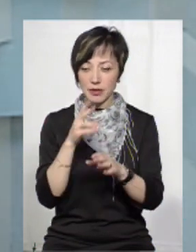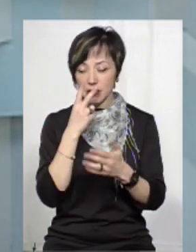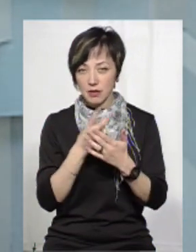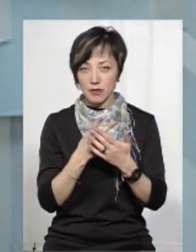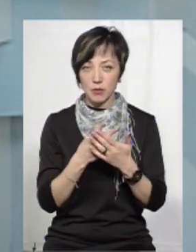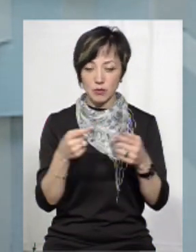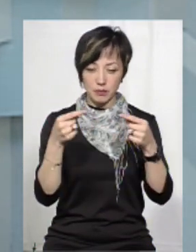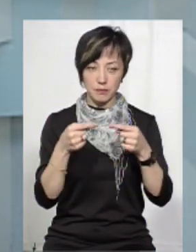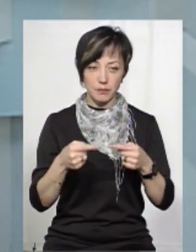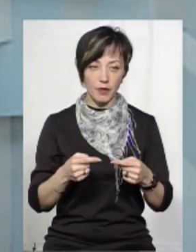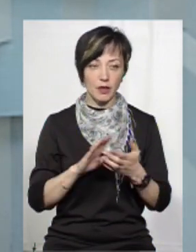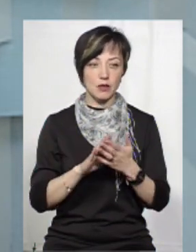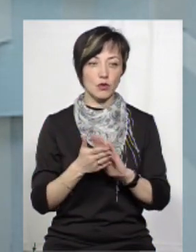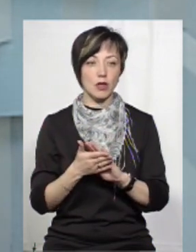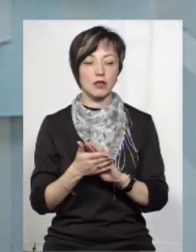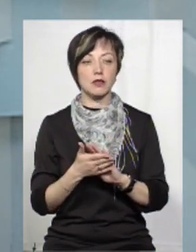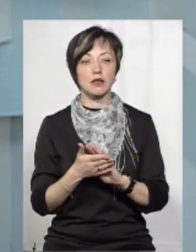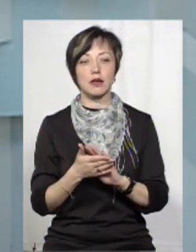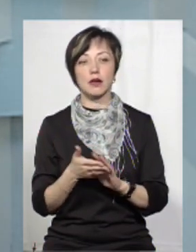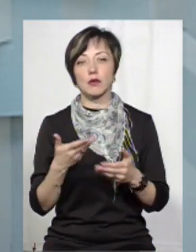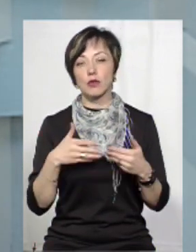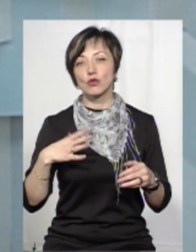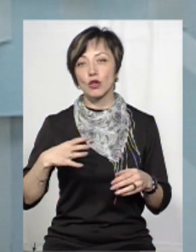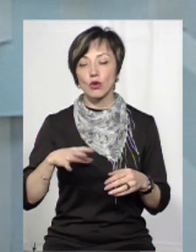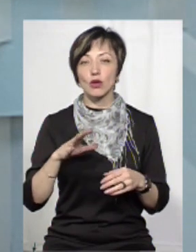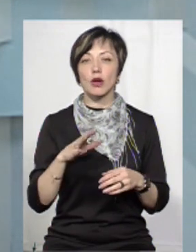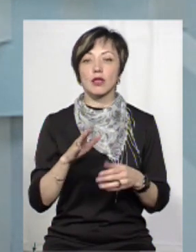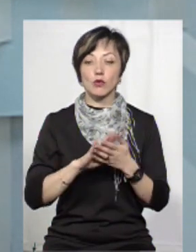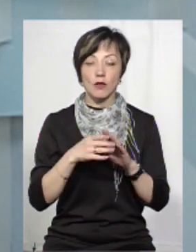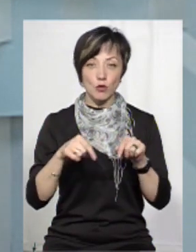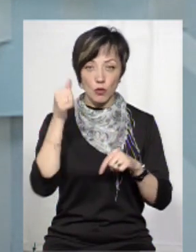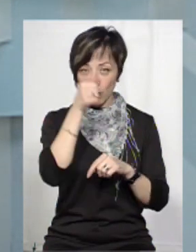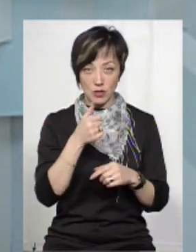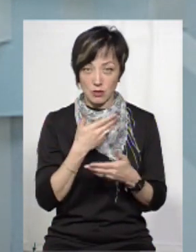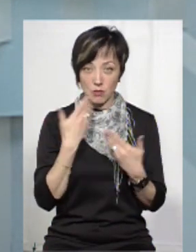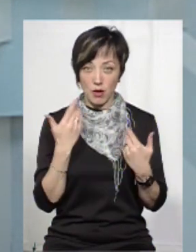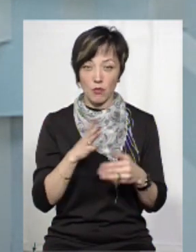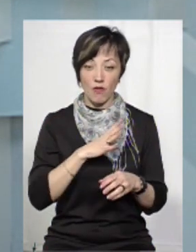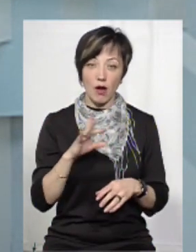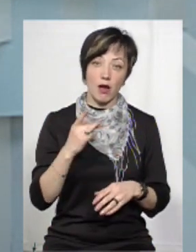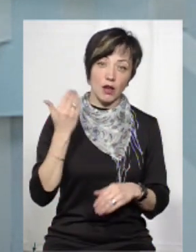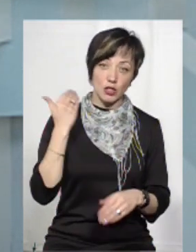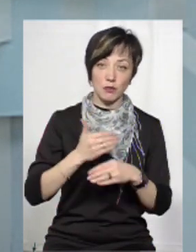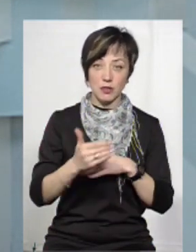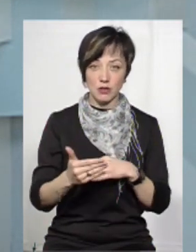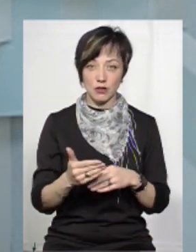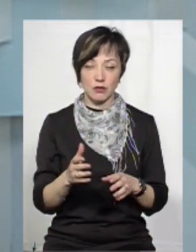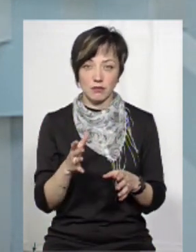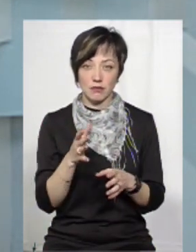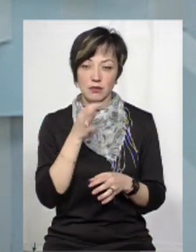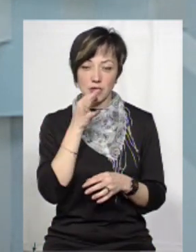дивимося на ситуацію, яку ми вже очікуємо ситуацію в цьому році, а її немає. Вона буває або раніше, або